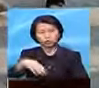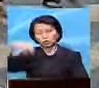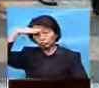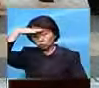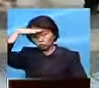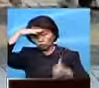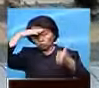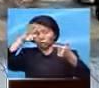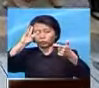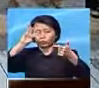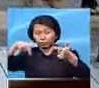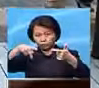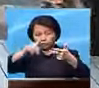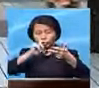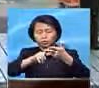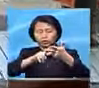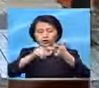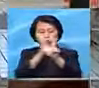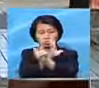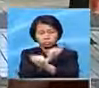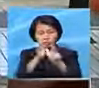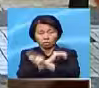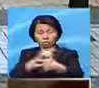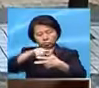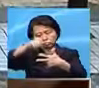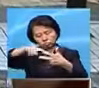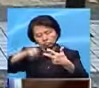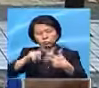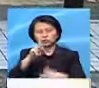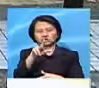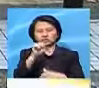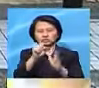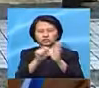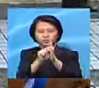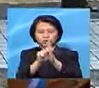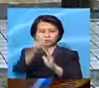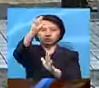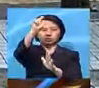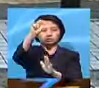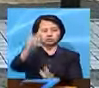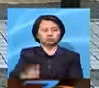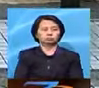Johor wilayah Persekutuan Kuala Lumpur dan Sarawak mencatatkan kes